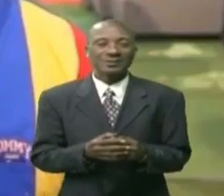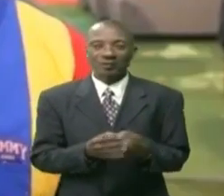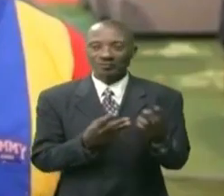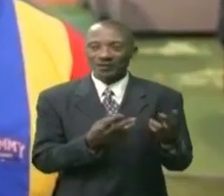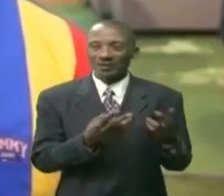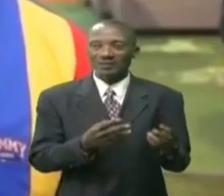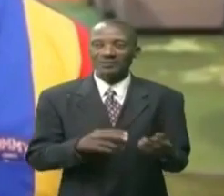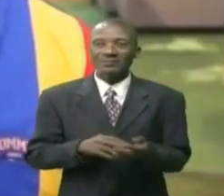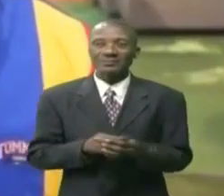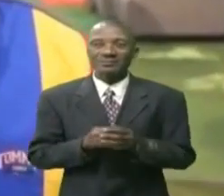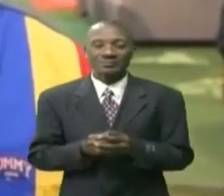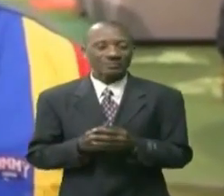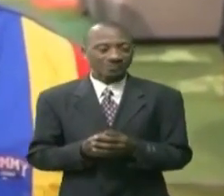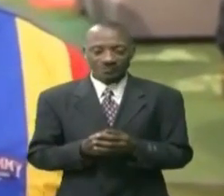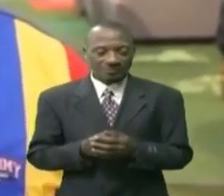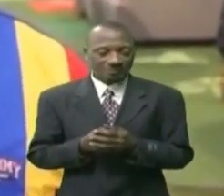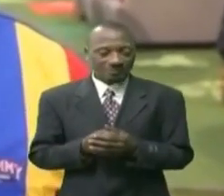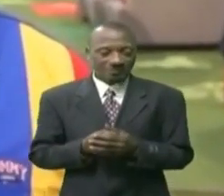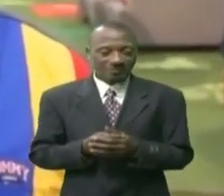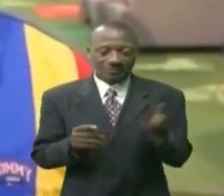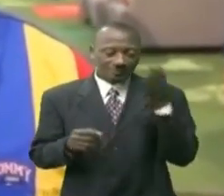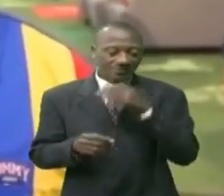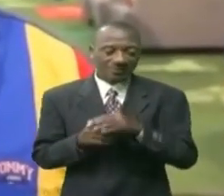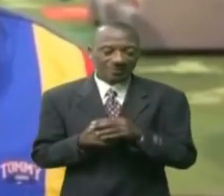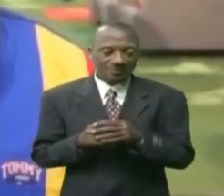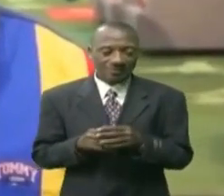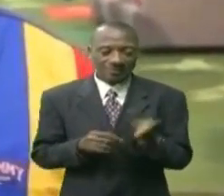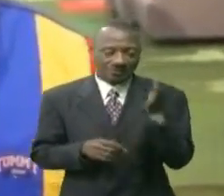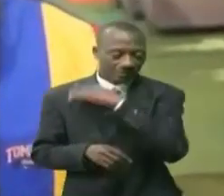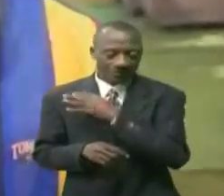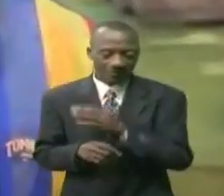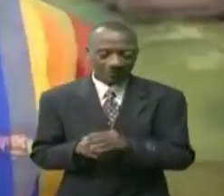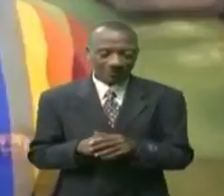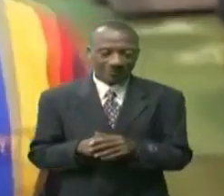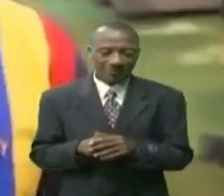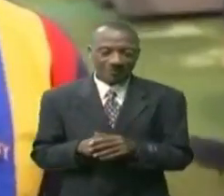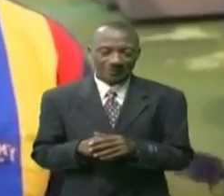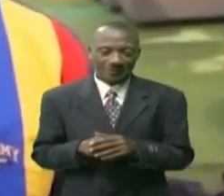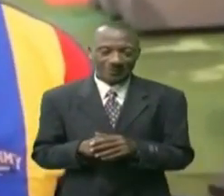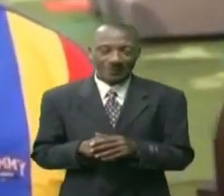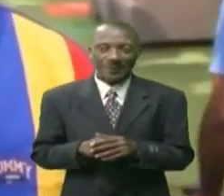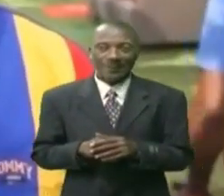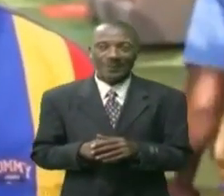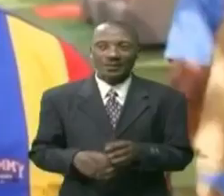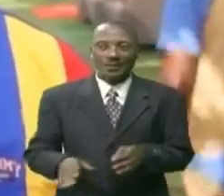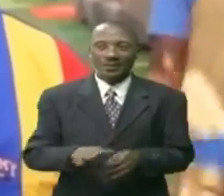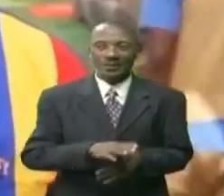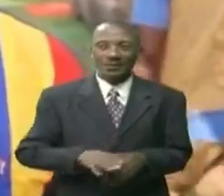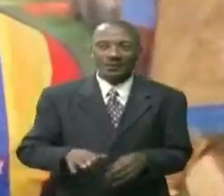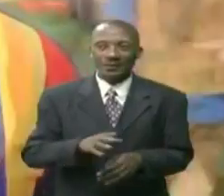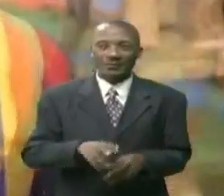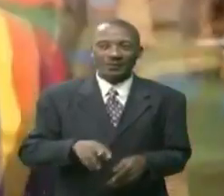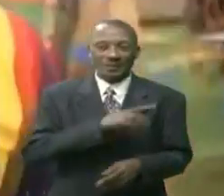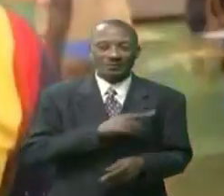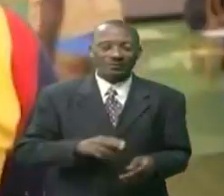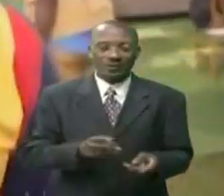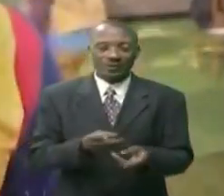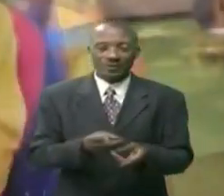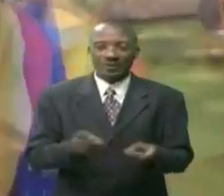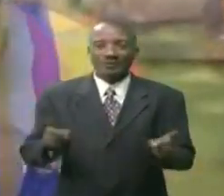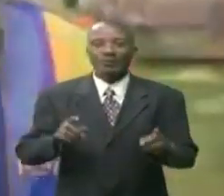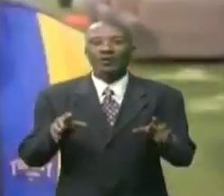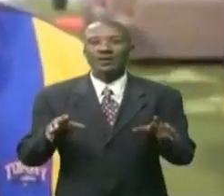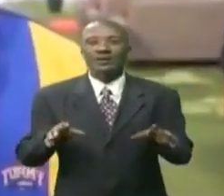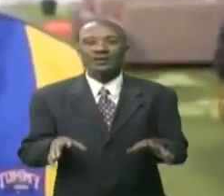teneur. Le centre de négoce, le premier centre de la République démocratique du Congo a été inauguré, un centre moderne au